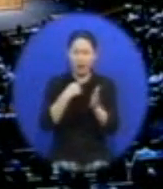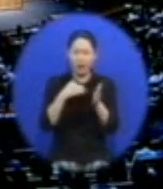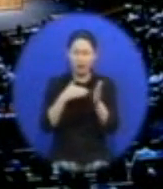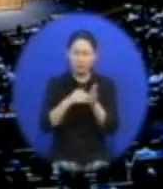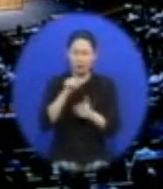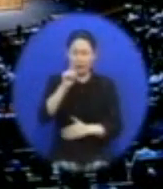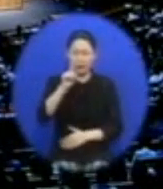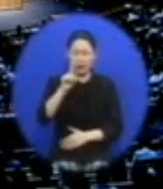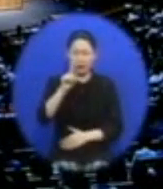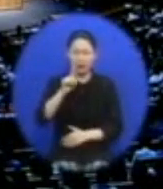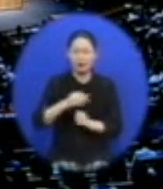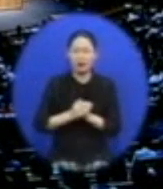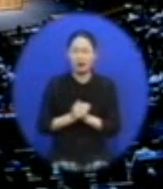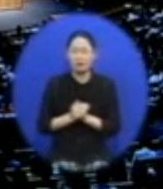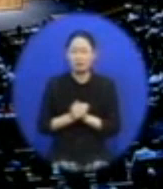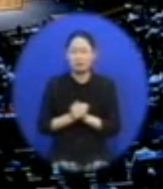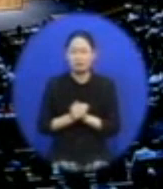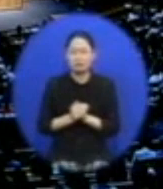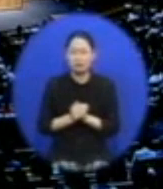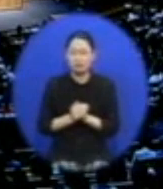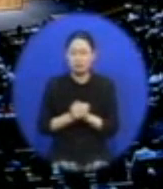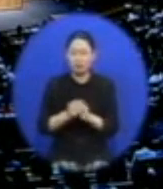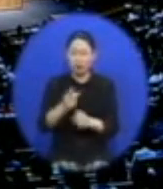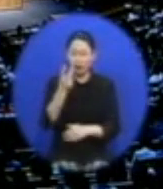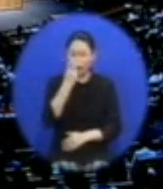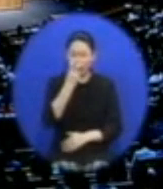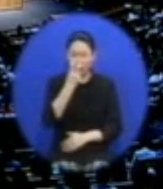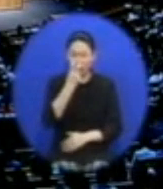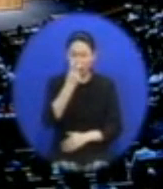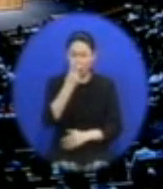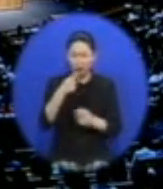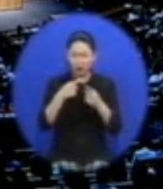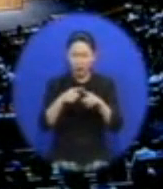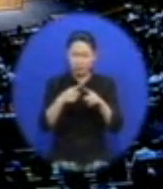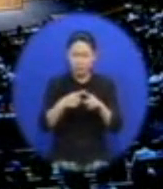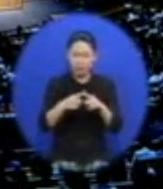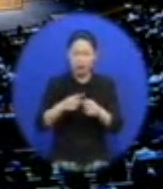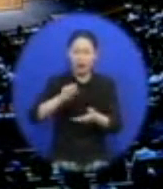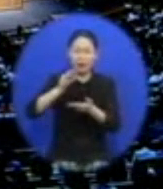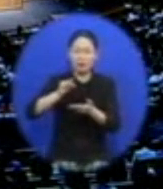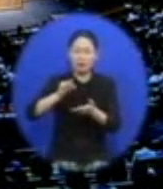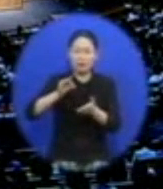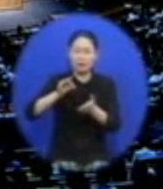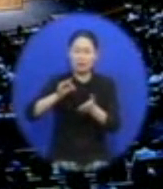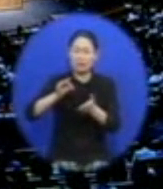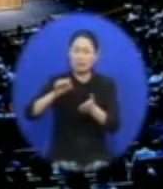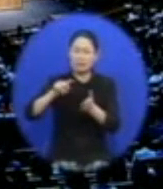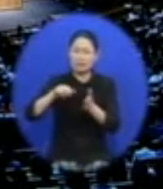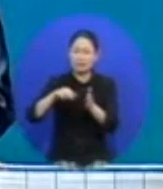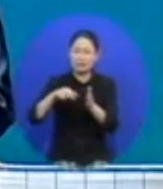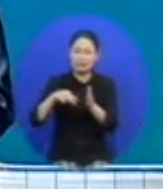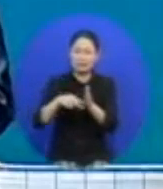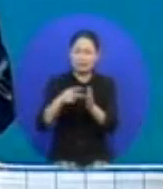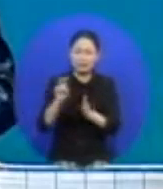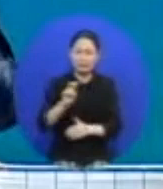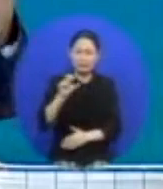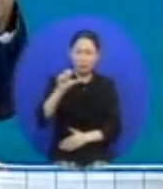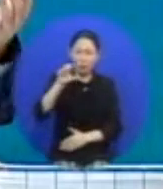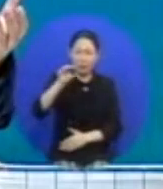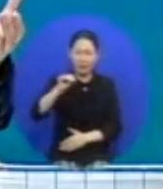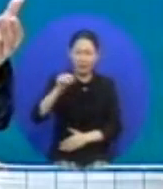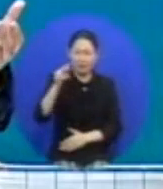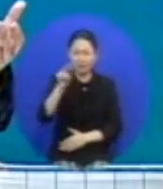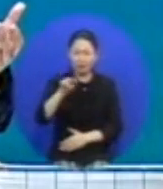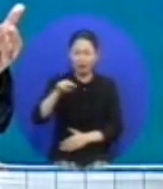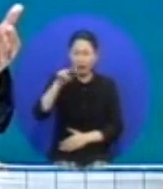감정가가 무려 이미 15만 칼라 안 3억 원이 됩니다 1 3000원